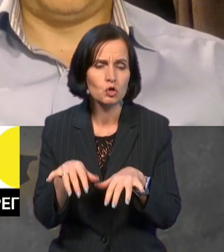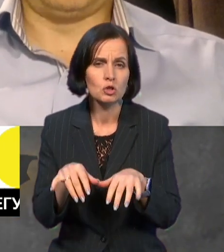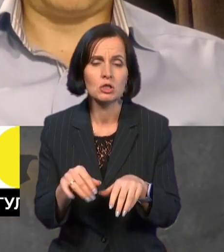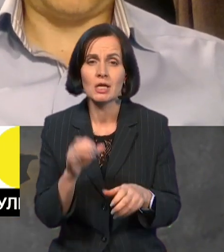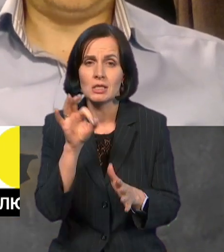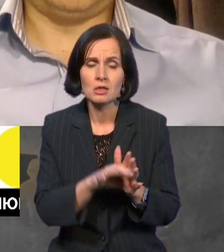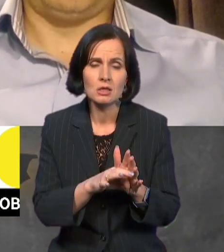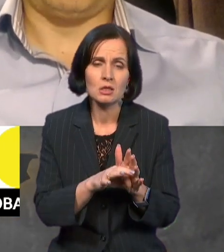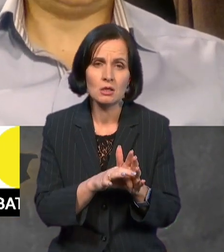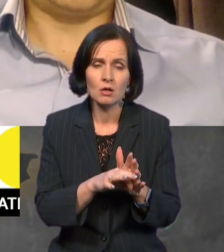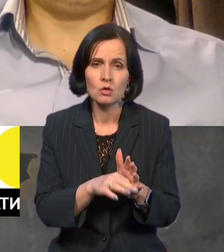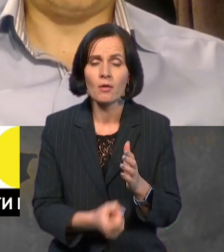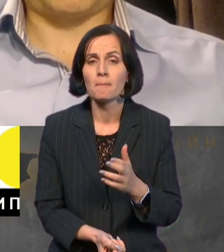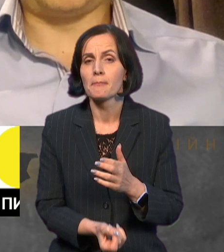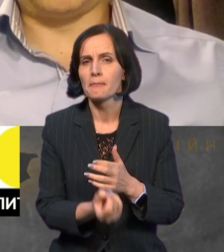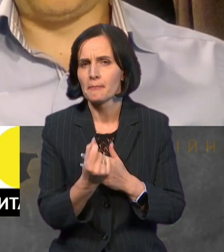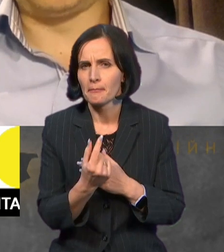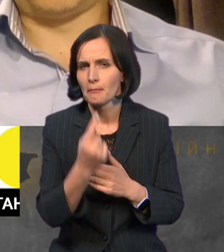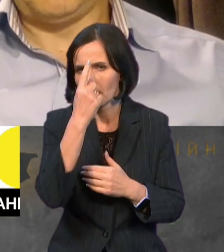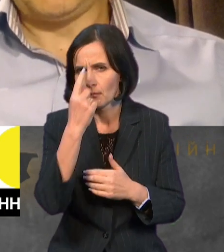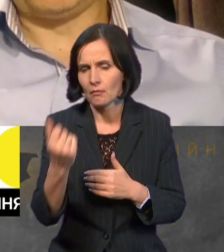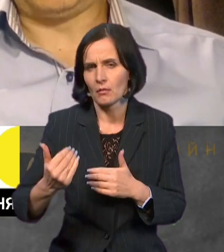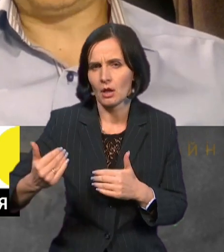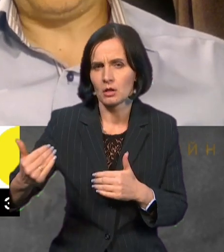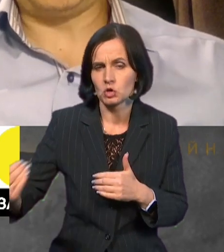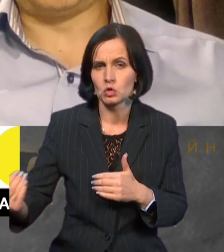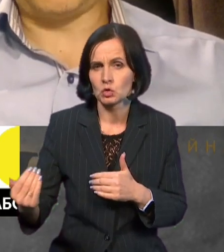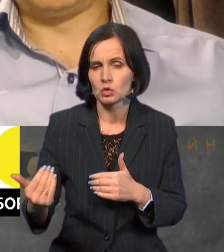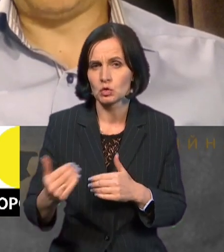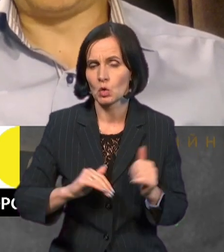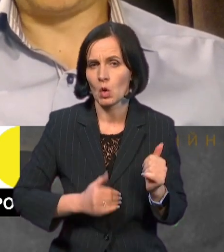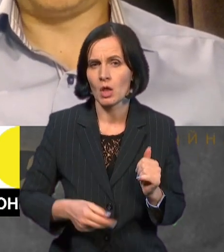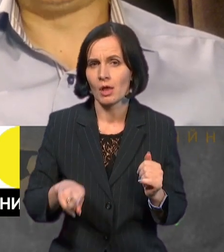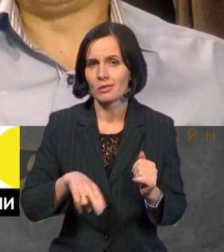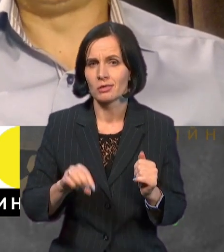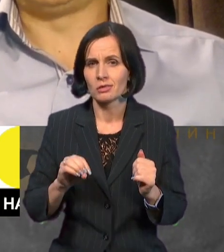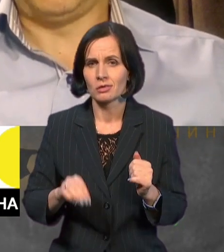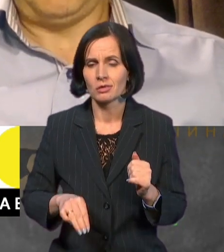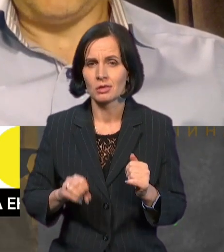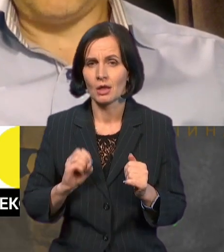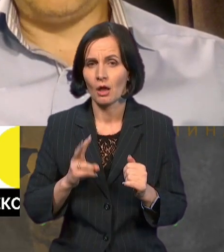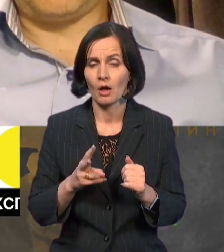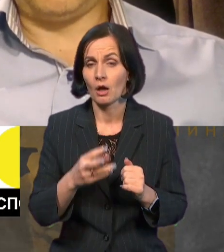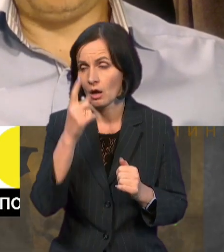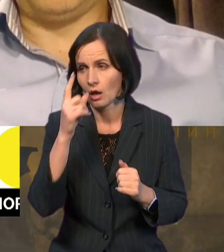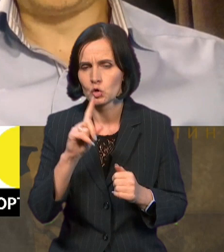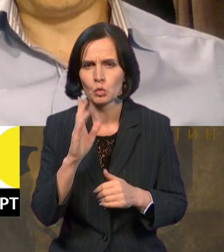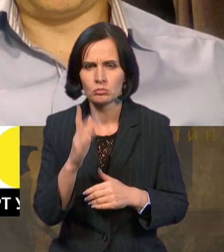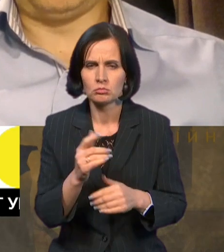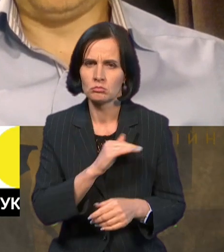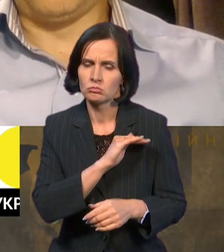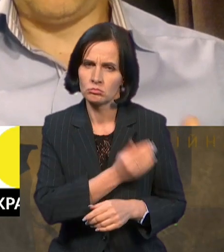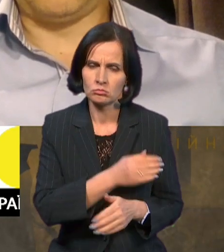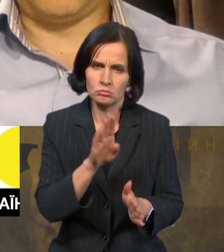відразу викликають буквально навіть попередження з боку там, ну, наприклад, як компанія ДТЕК, вони попереджали, що от буде суттєве